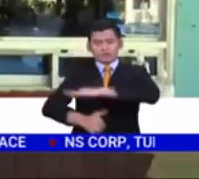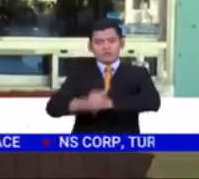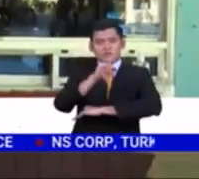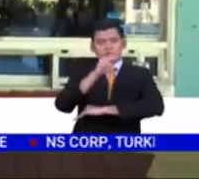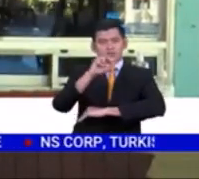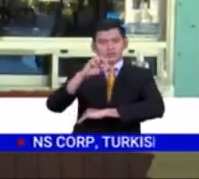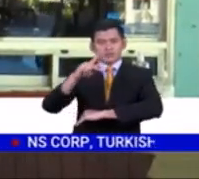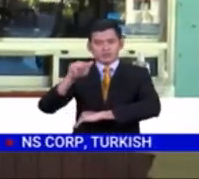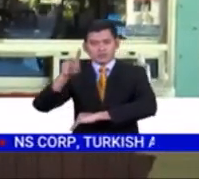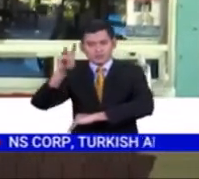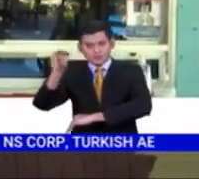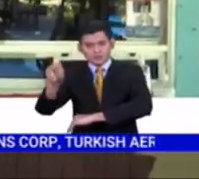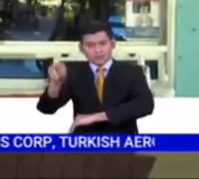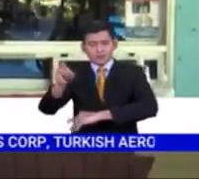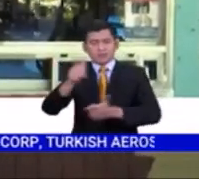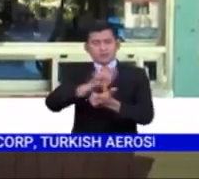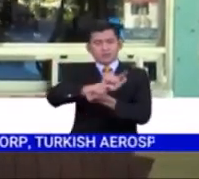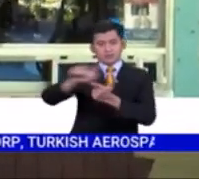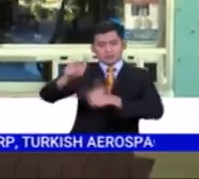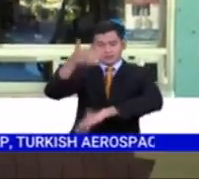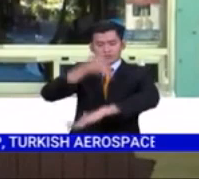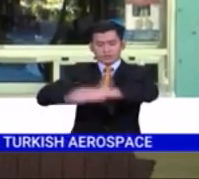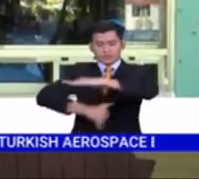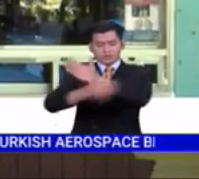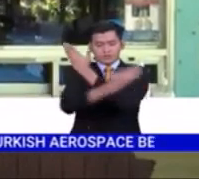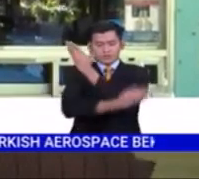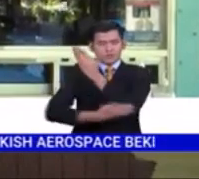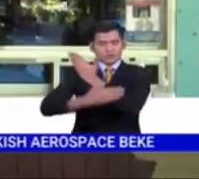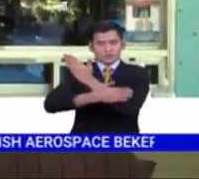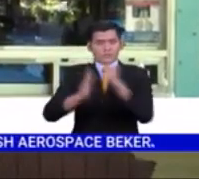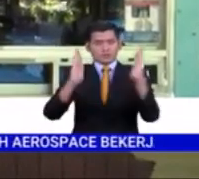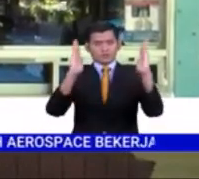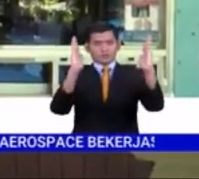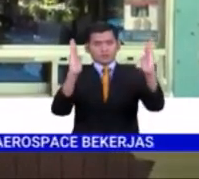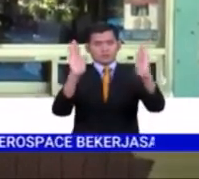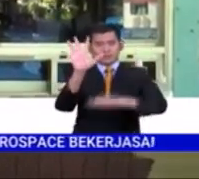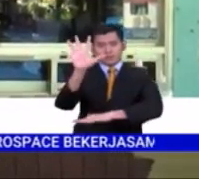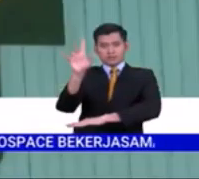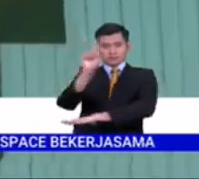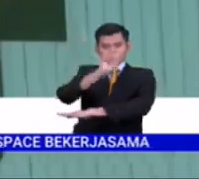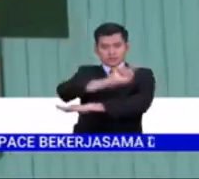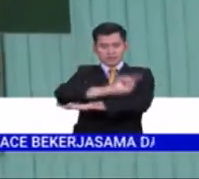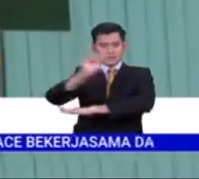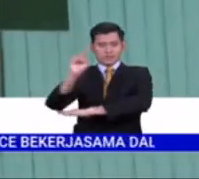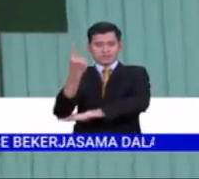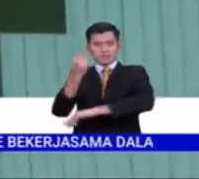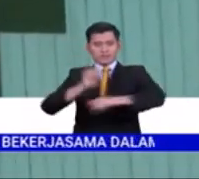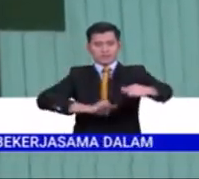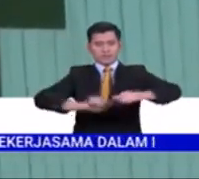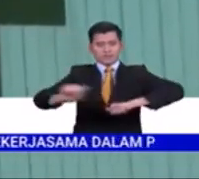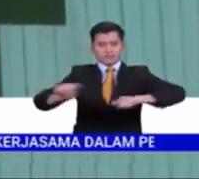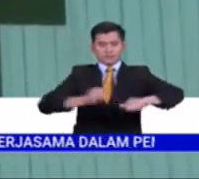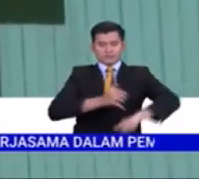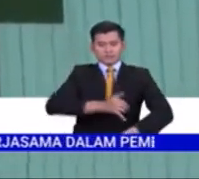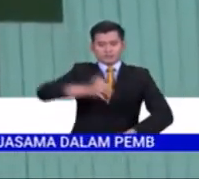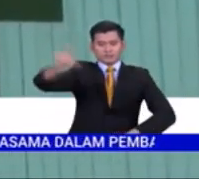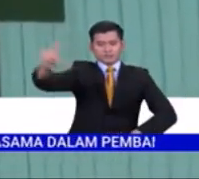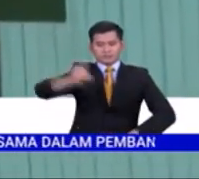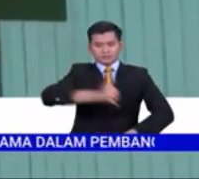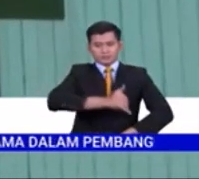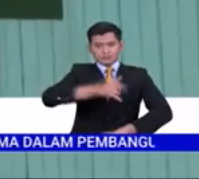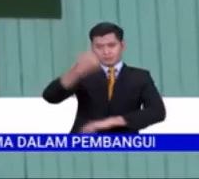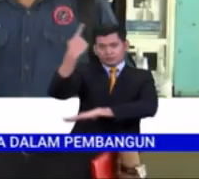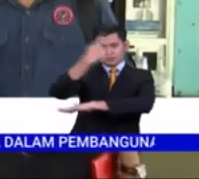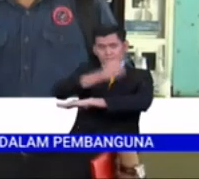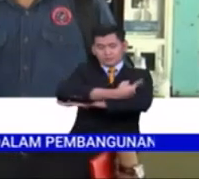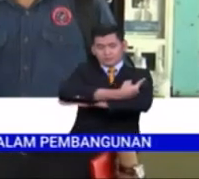Prachan, kebenaran memasuki negara hanya untuk tempoh 5 hari. Aktiviti berulang-alik secara harian